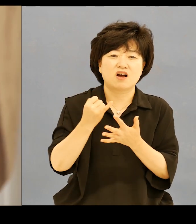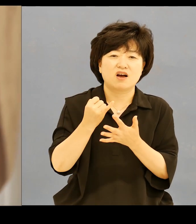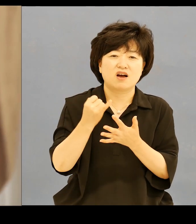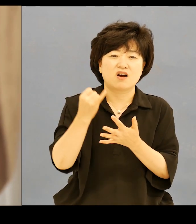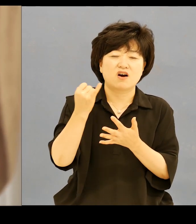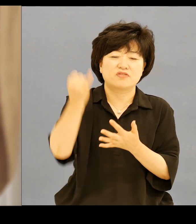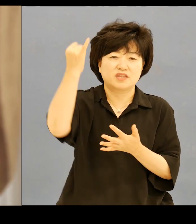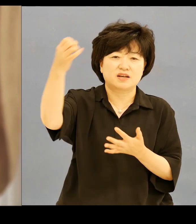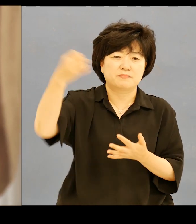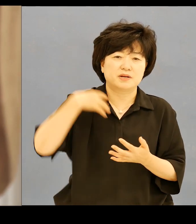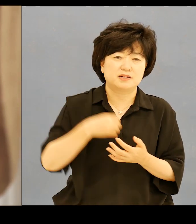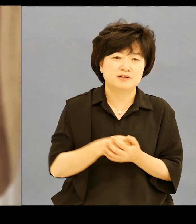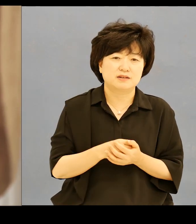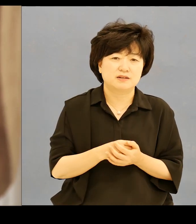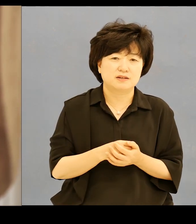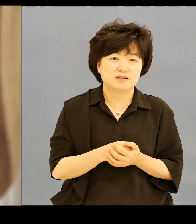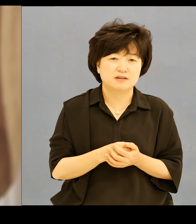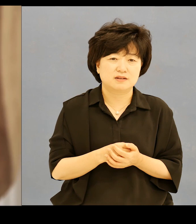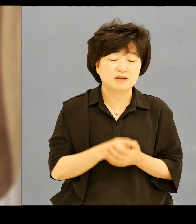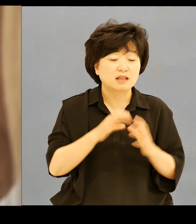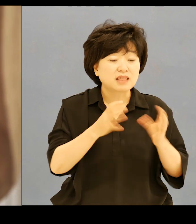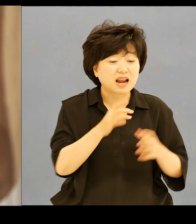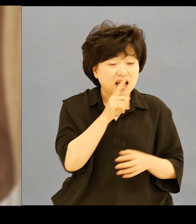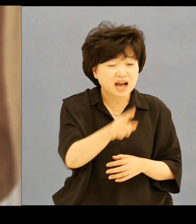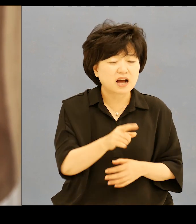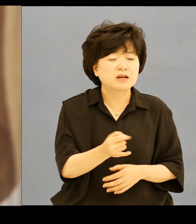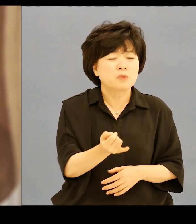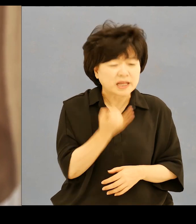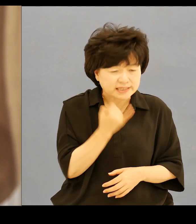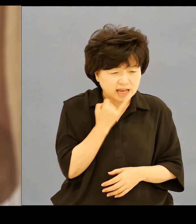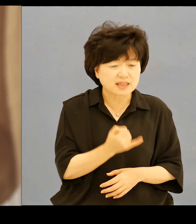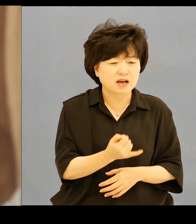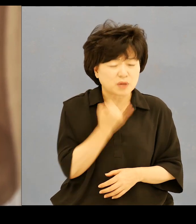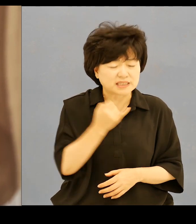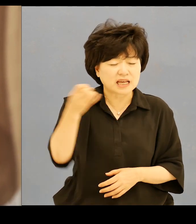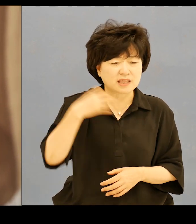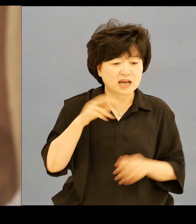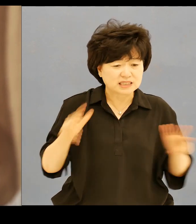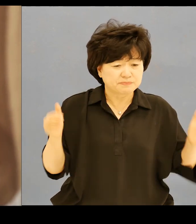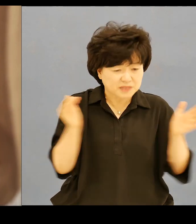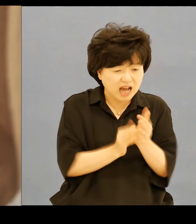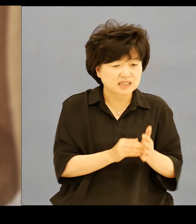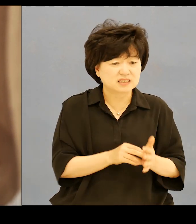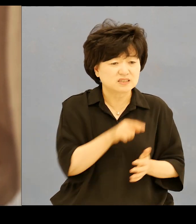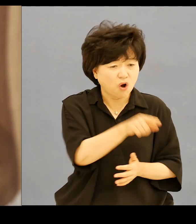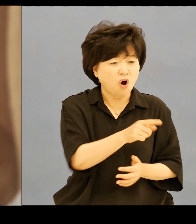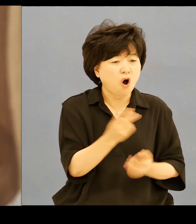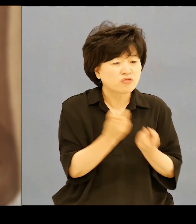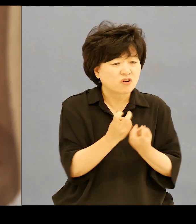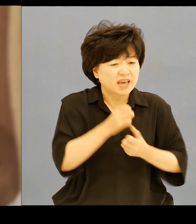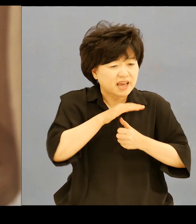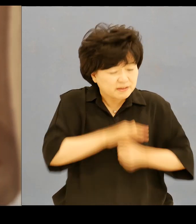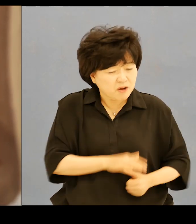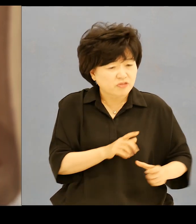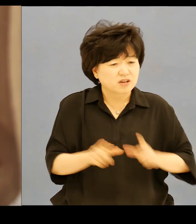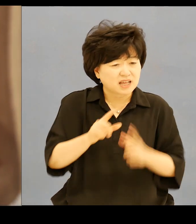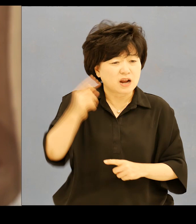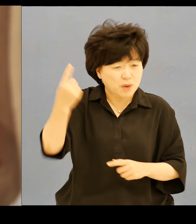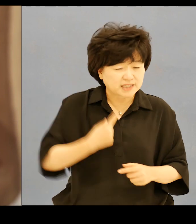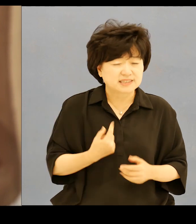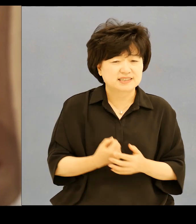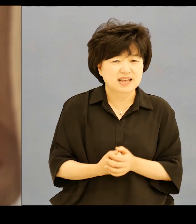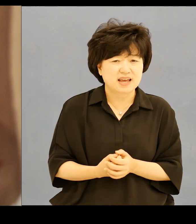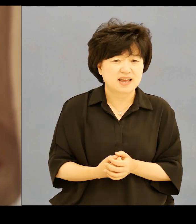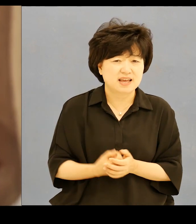야 나라야 괜찮아 괜찮아 여태까지 네가 어떻게 버텨왔는데